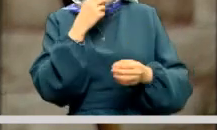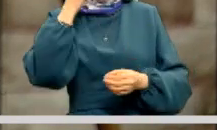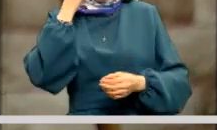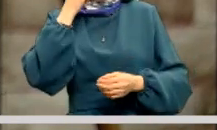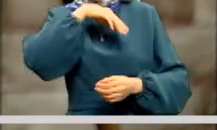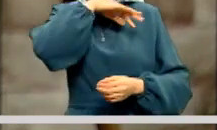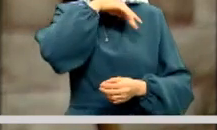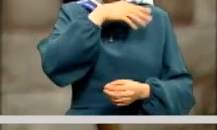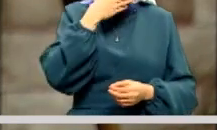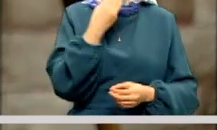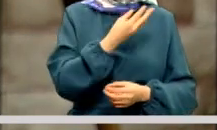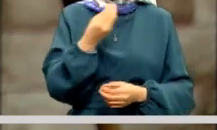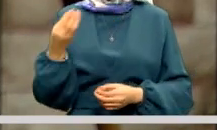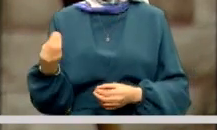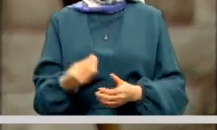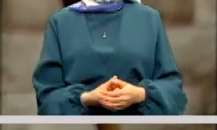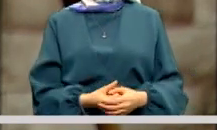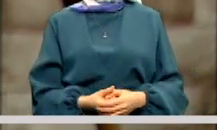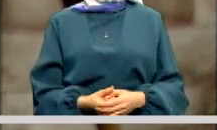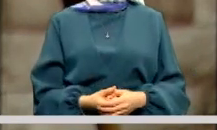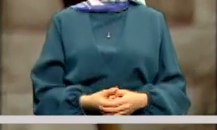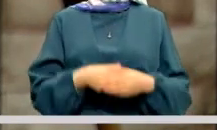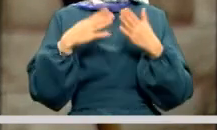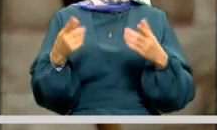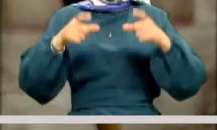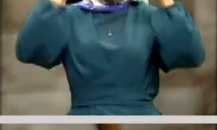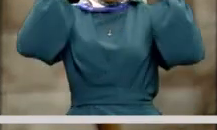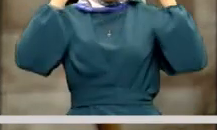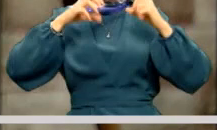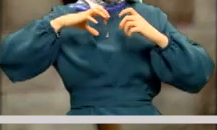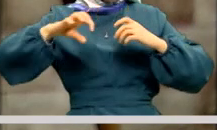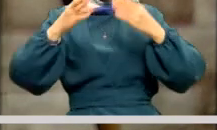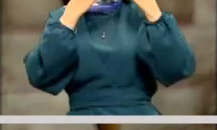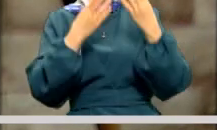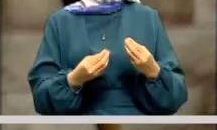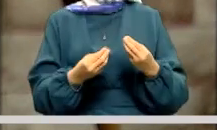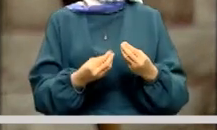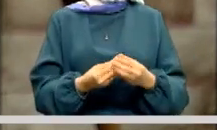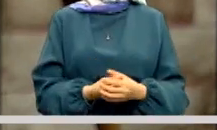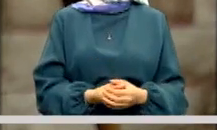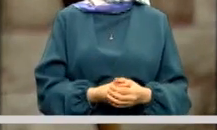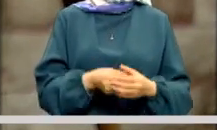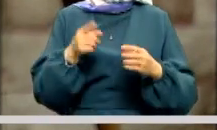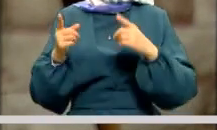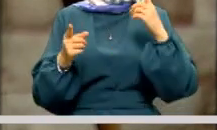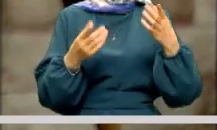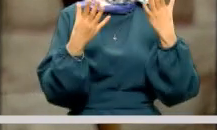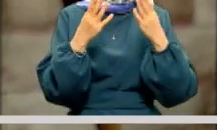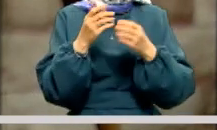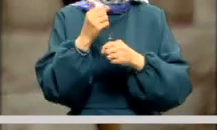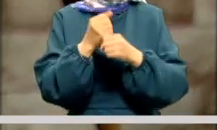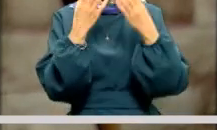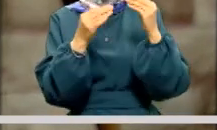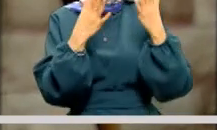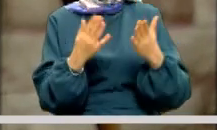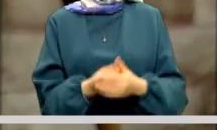yaşlımız Efendim gencimiz hangi sorumluluk alanında olursak olalım hangi pozisyonda olursak olalım